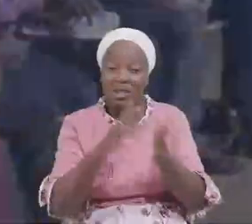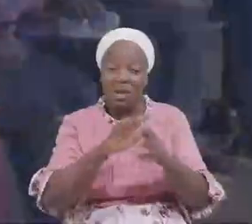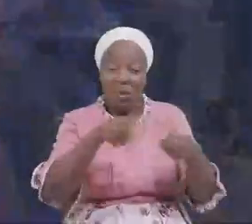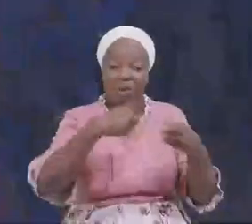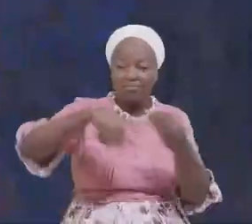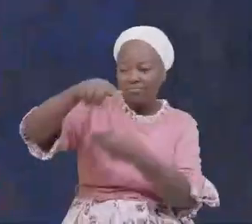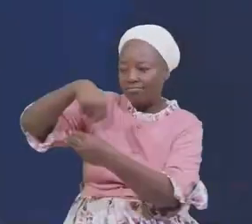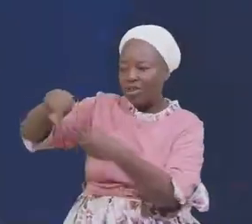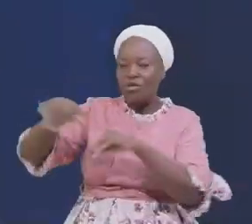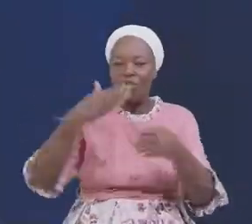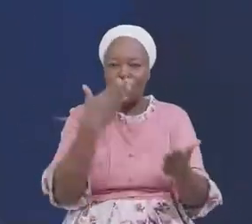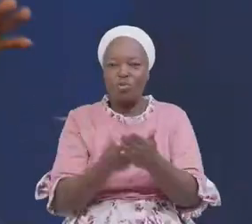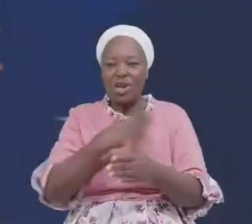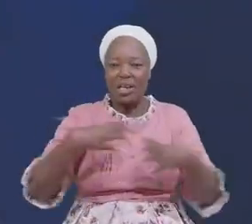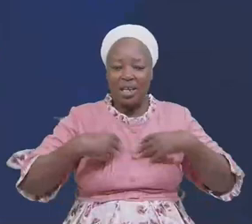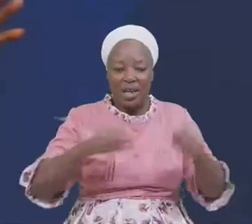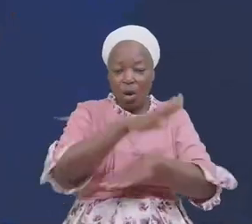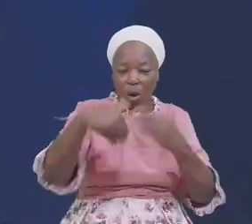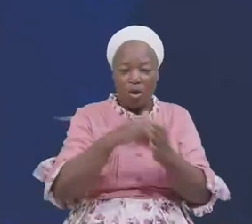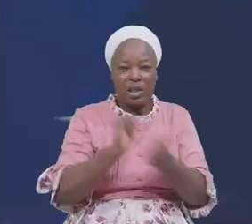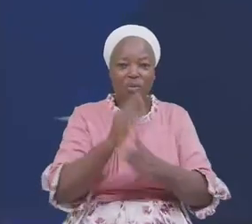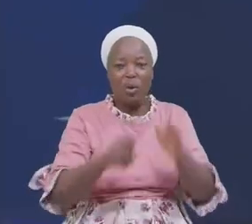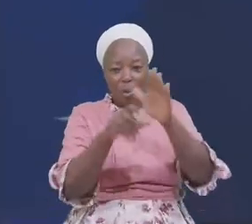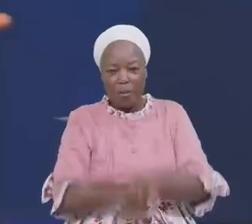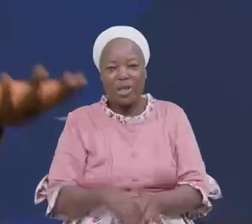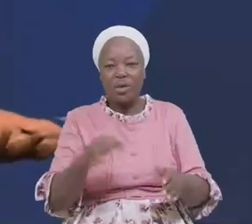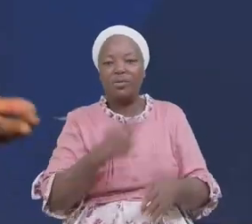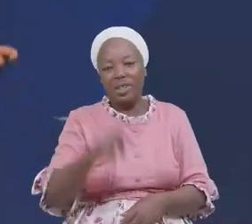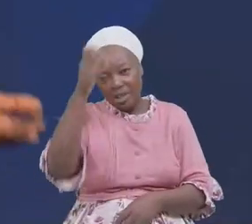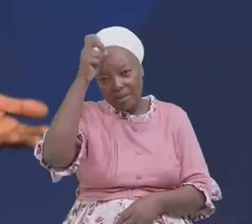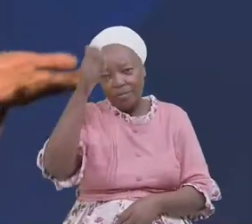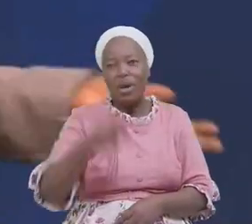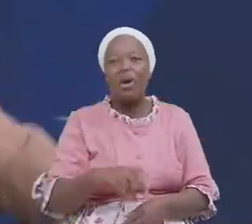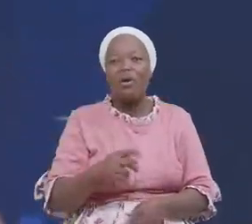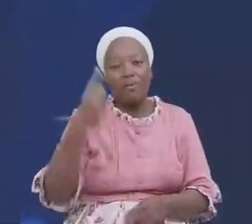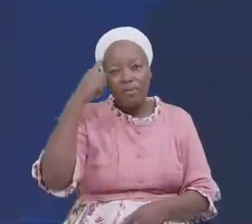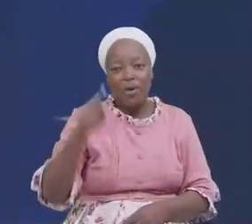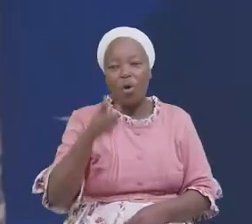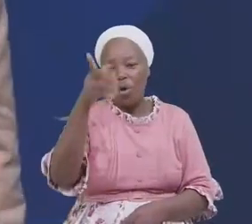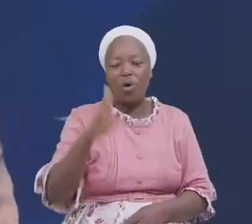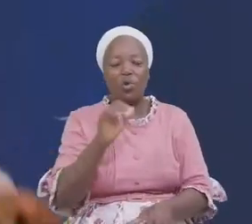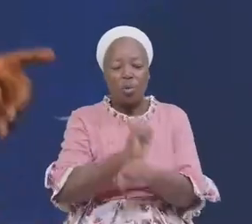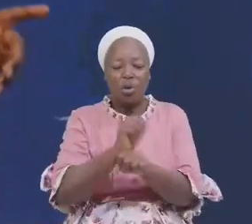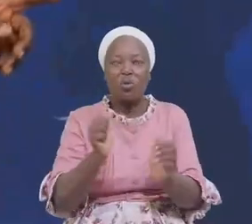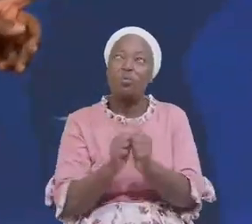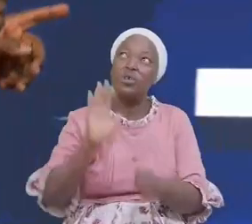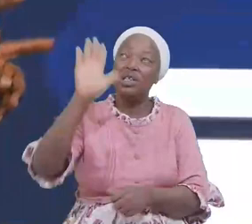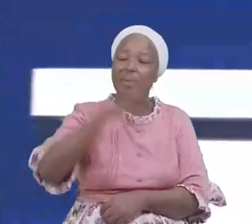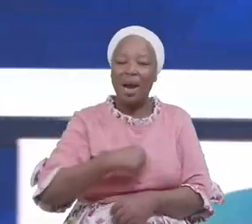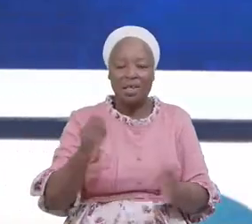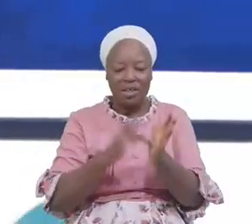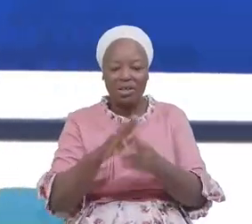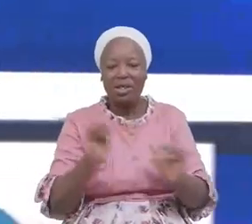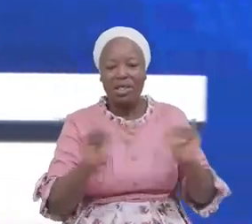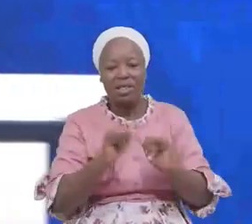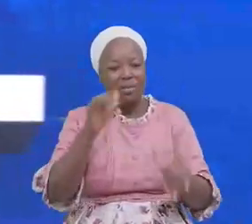Parce que Jésus allait de lieu en lieu, faisant du bien et libérant tout ce qui était sous l'empire du